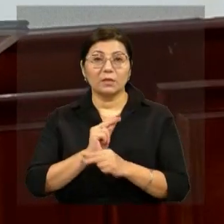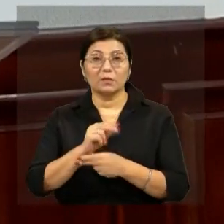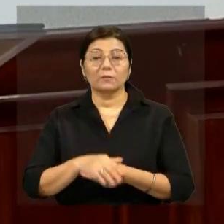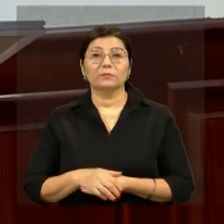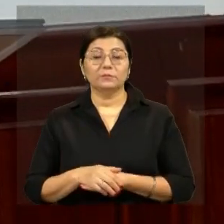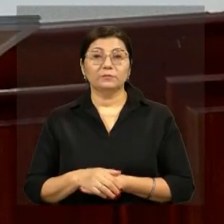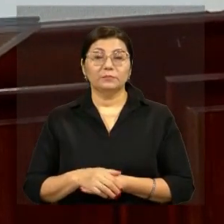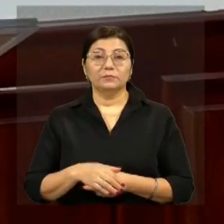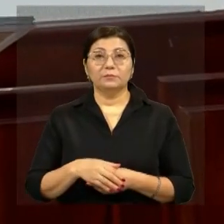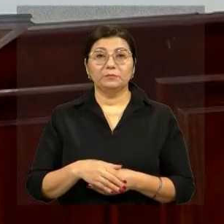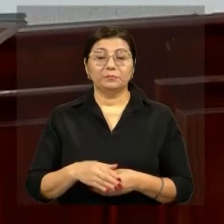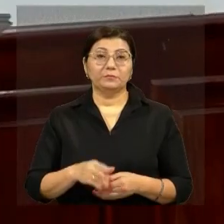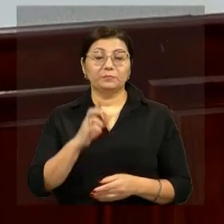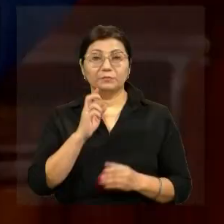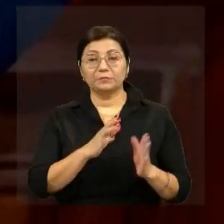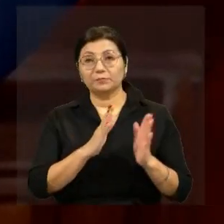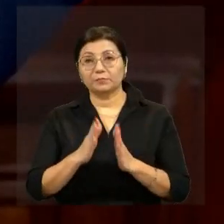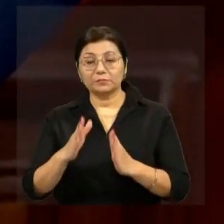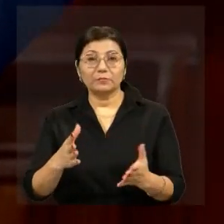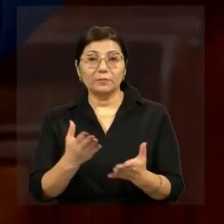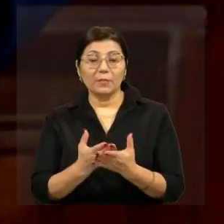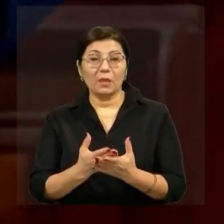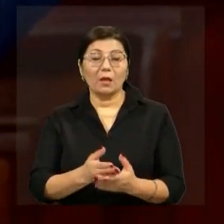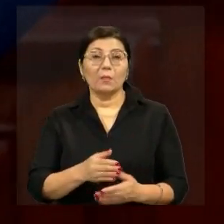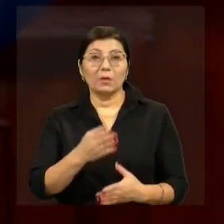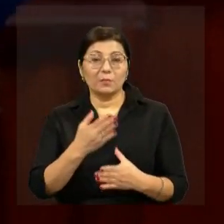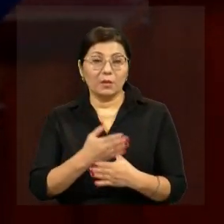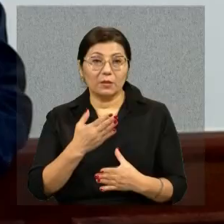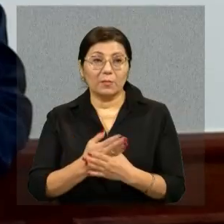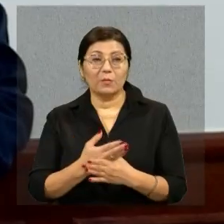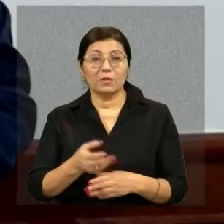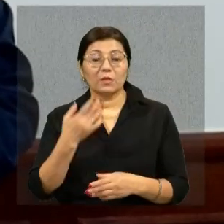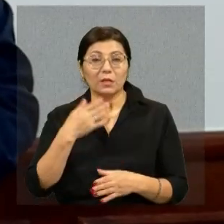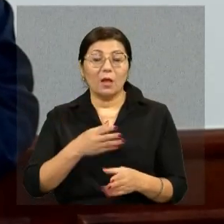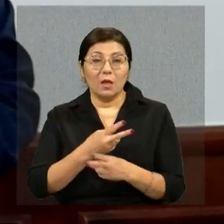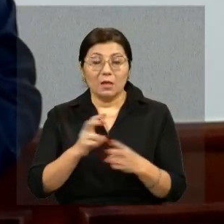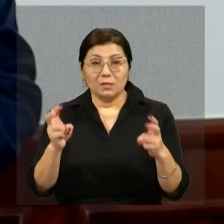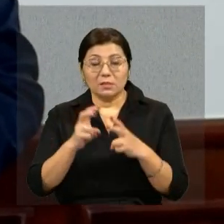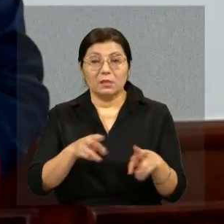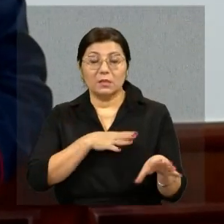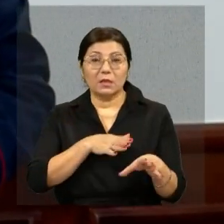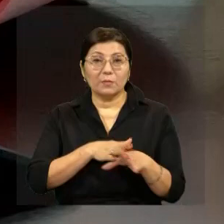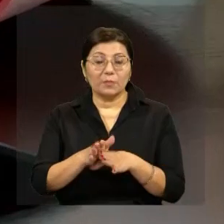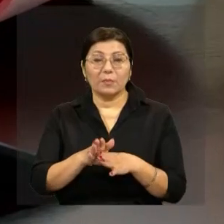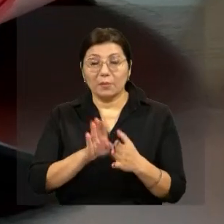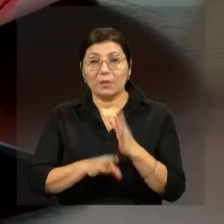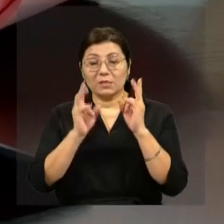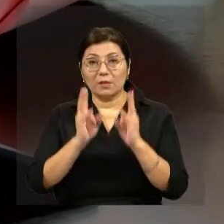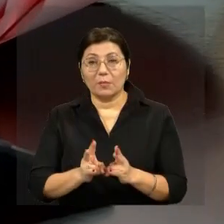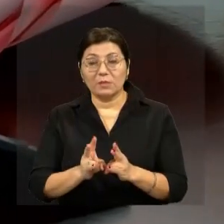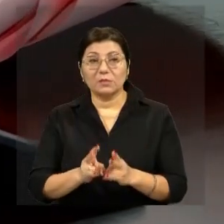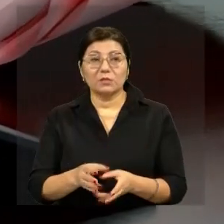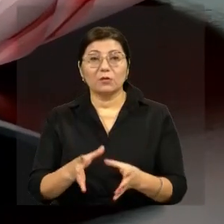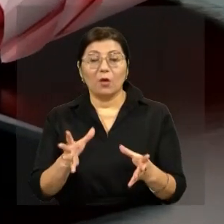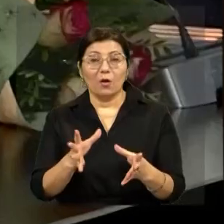Цель охраны общественного порядка – помощь волонтеров велика. Они не просто следят за безопасностью населения наряду с полицейскими, но даже пресекают